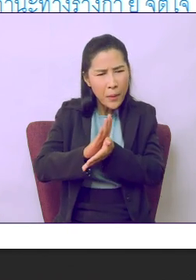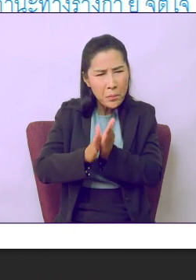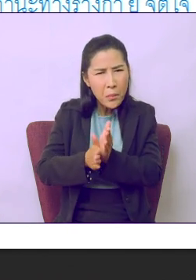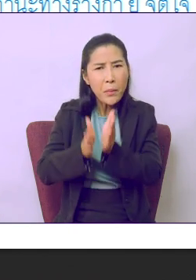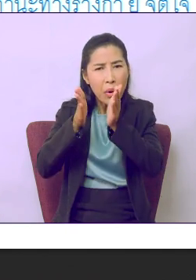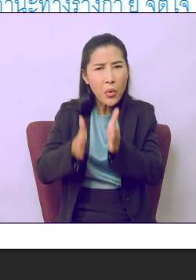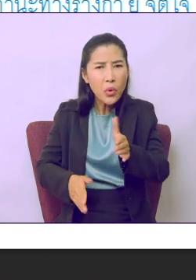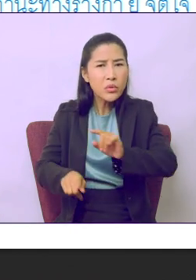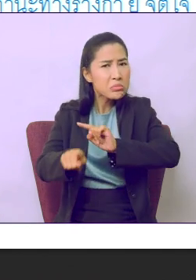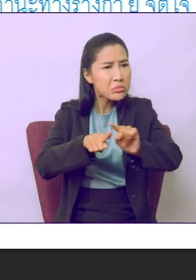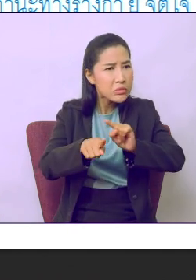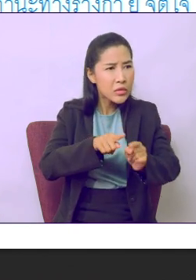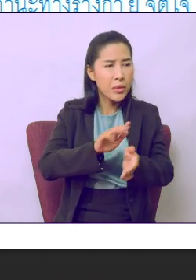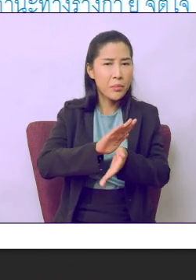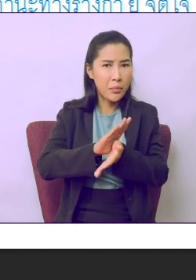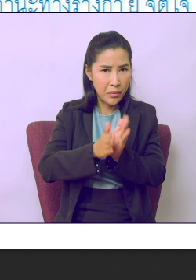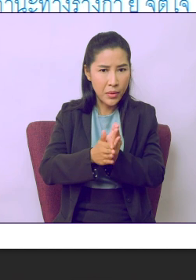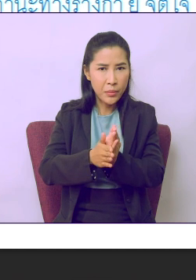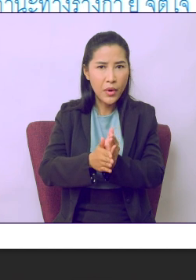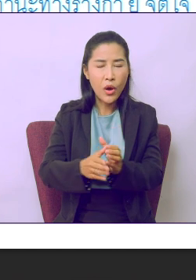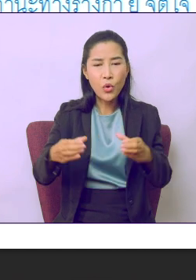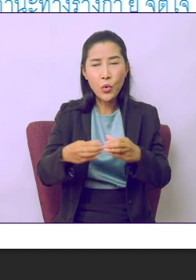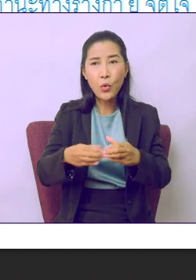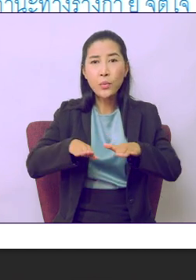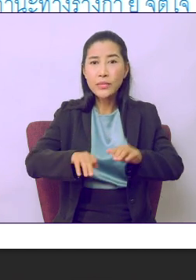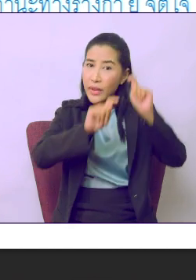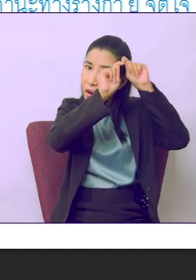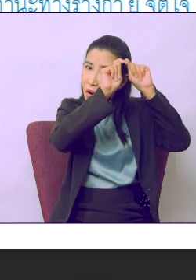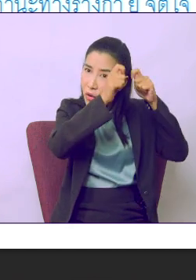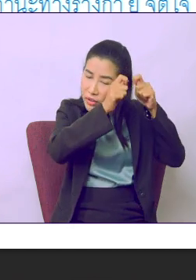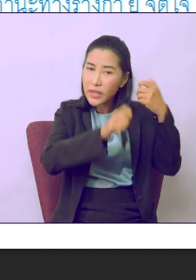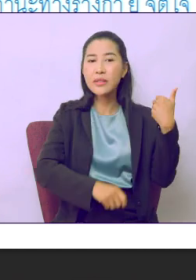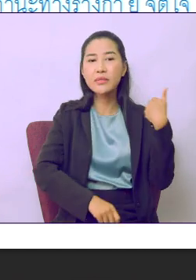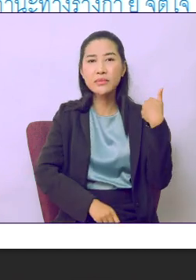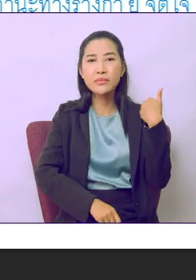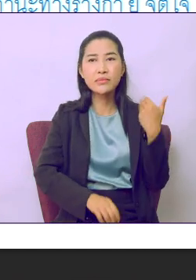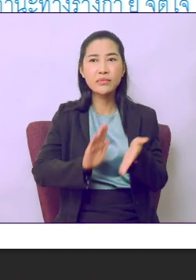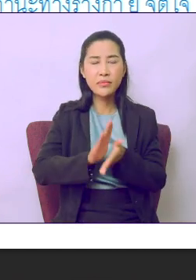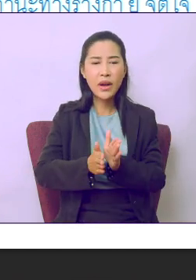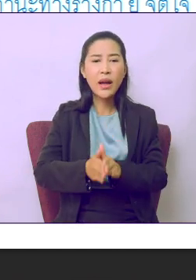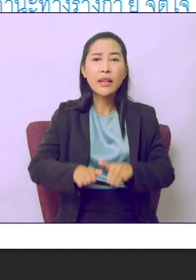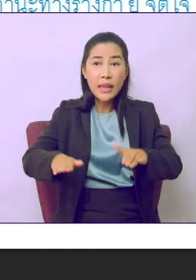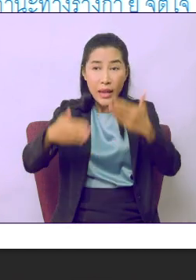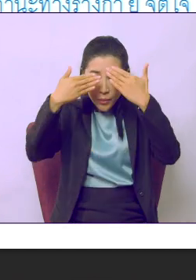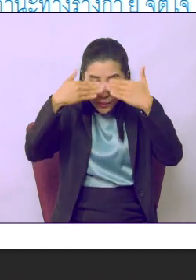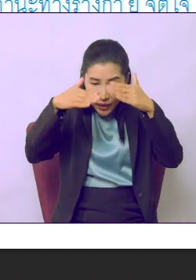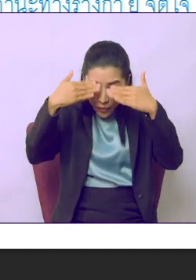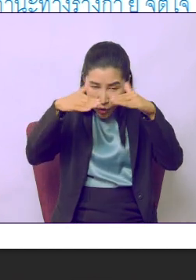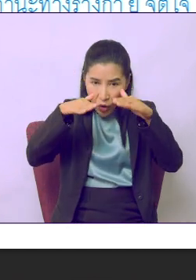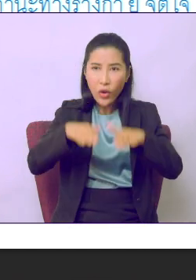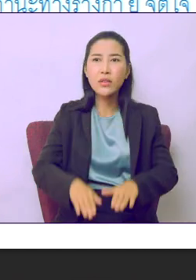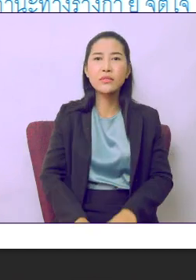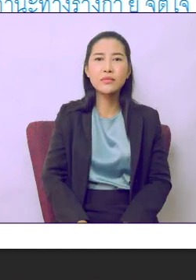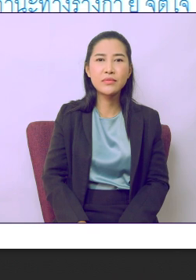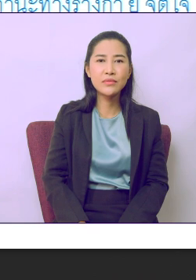เลยนะครับอย่างผมเนี่ยที่เอามาใช้เนี่ยก็กลุ่มเด็กออทิสติกนี่แหละนะครับแล้วก็มีเรื่องของกลุ่มเด็กบกพร่องทางสายตานะครับ